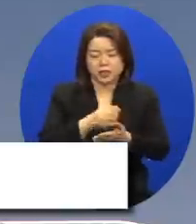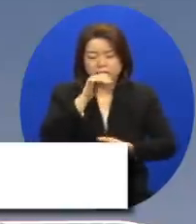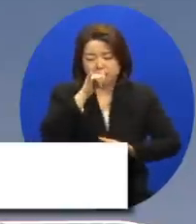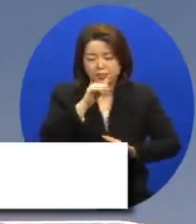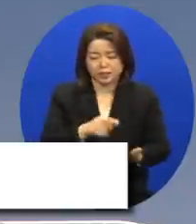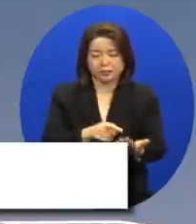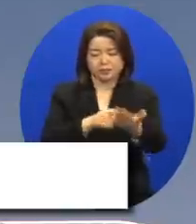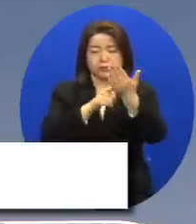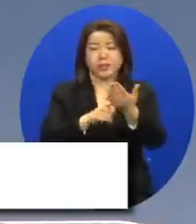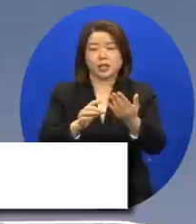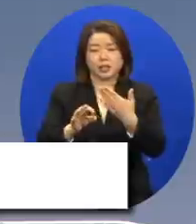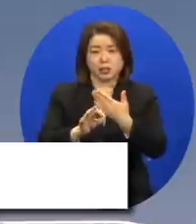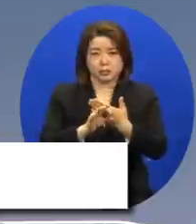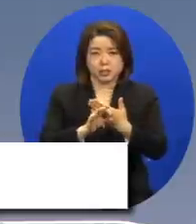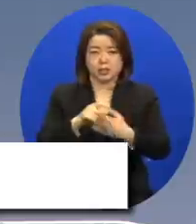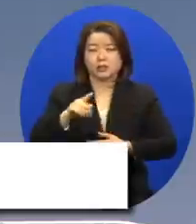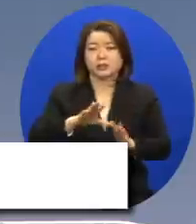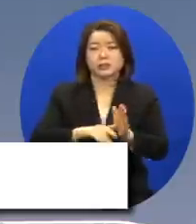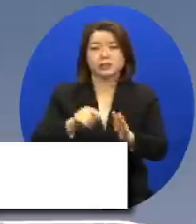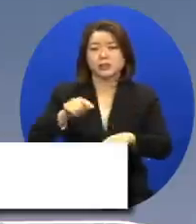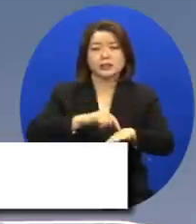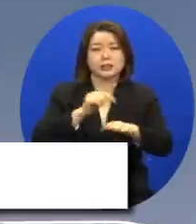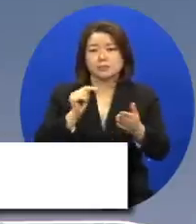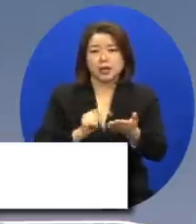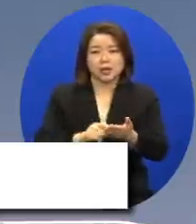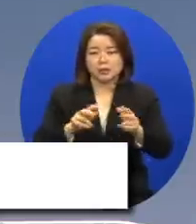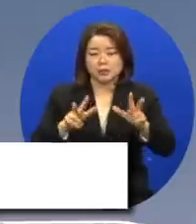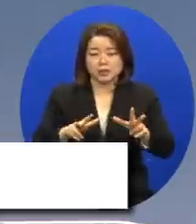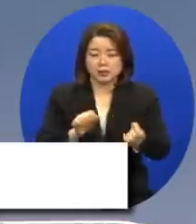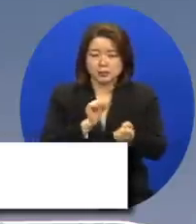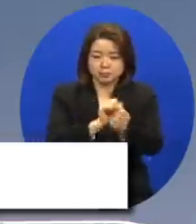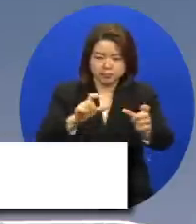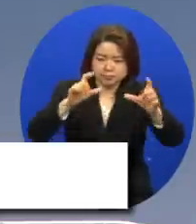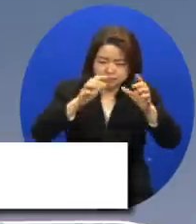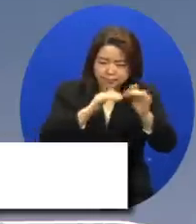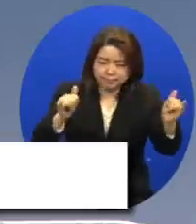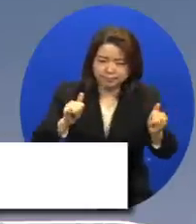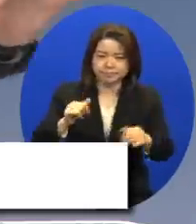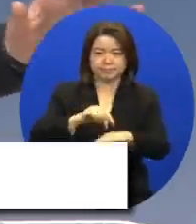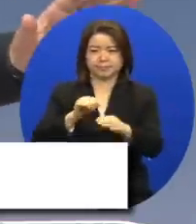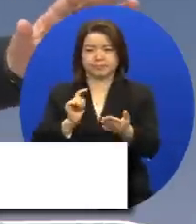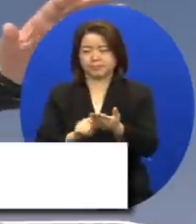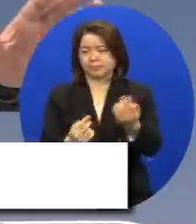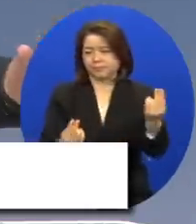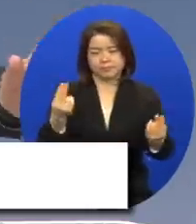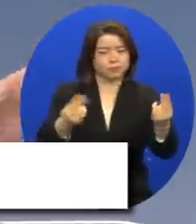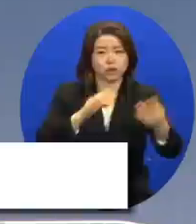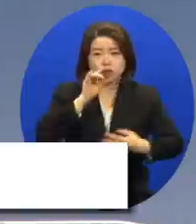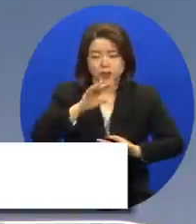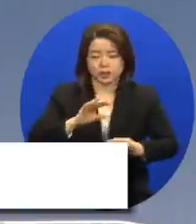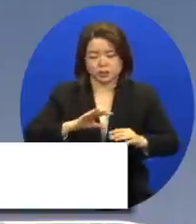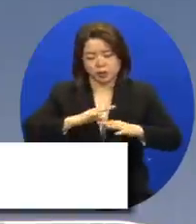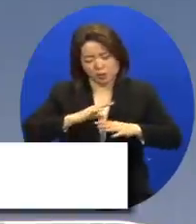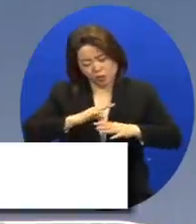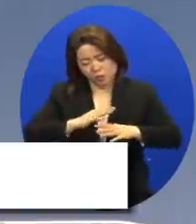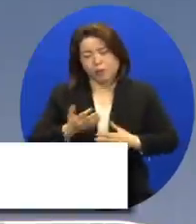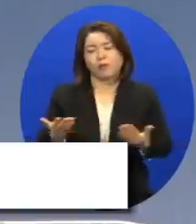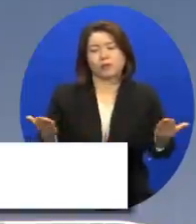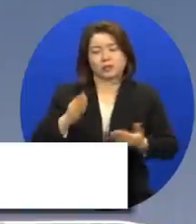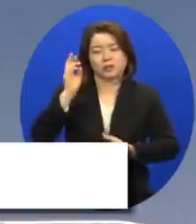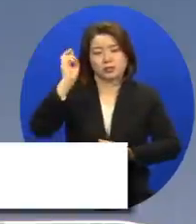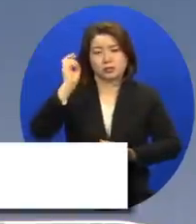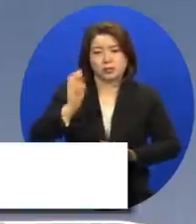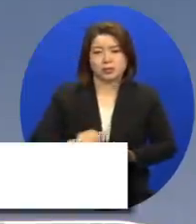그 때 그 심정은 지금 감녕 자들의 심정과 비교가 안되게 두려운 것입니다